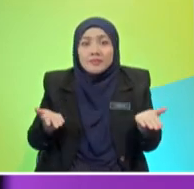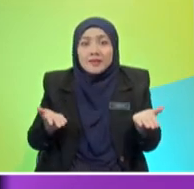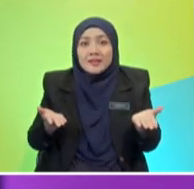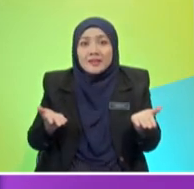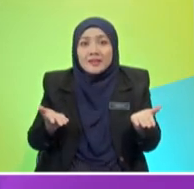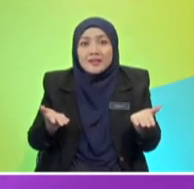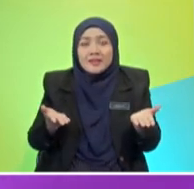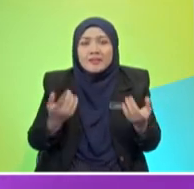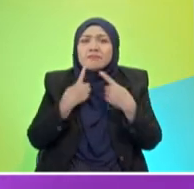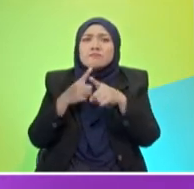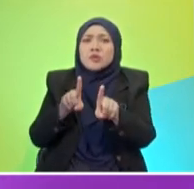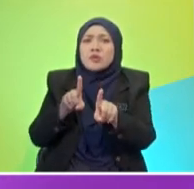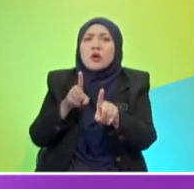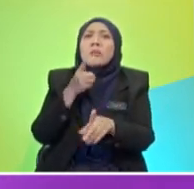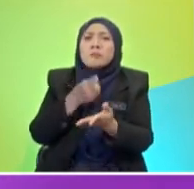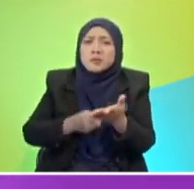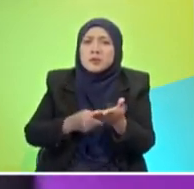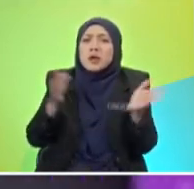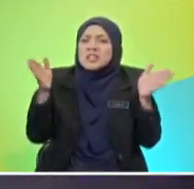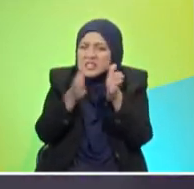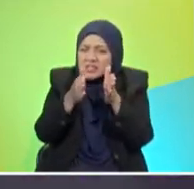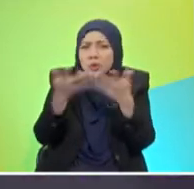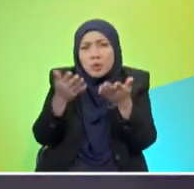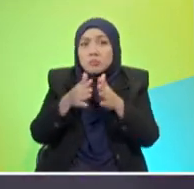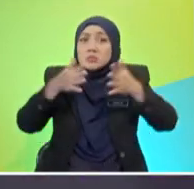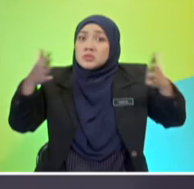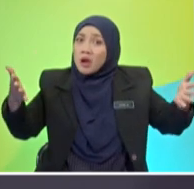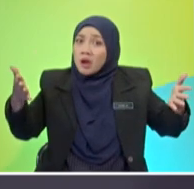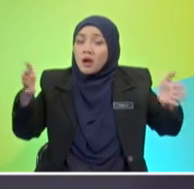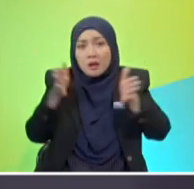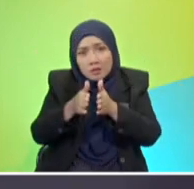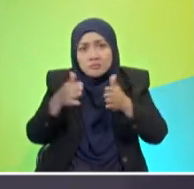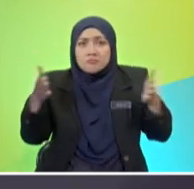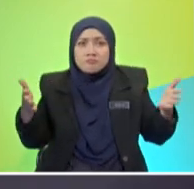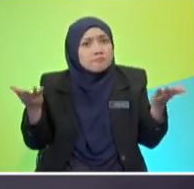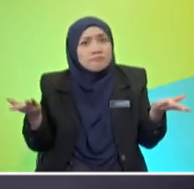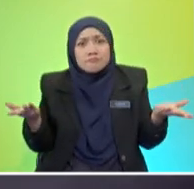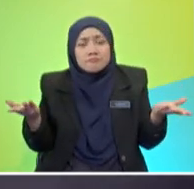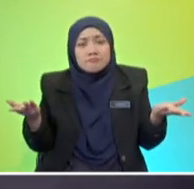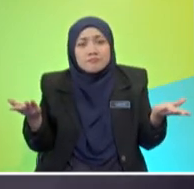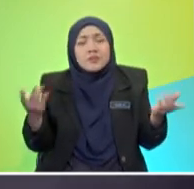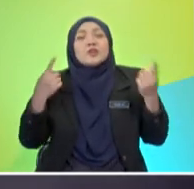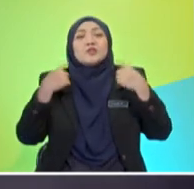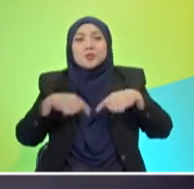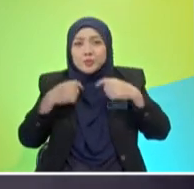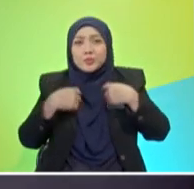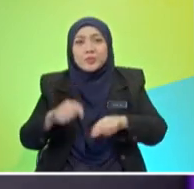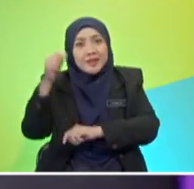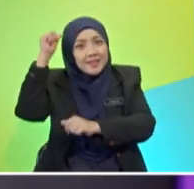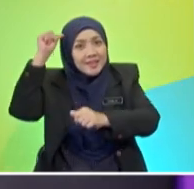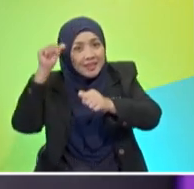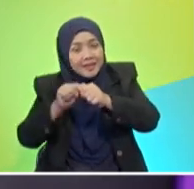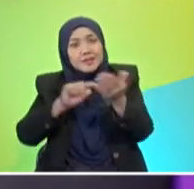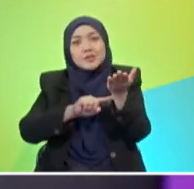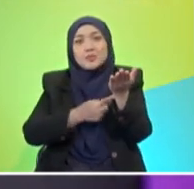Jawapannya saya besar rasa besar atau kecil. Murid-murid tengok besar atau kecil. Kalau cuba ingat balik belon Syah buat